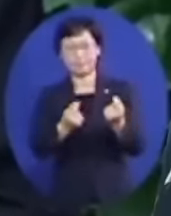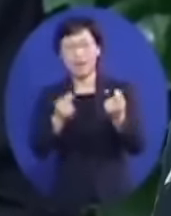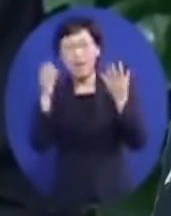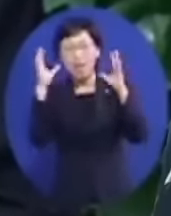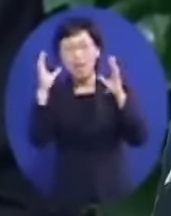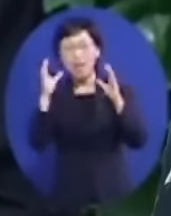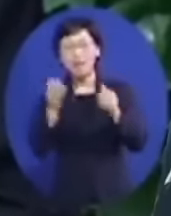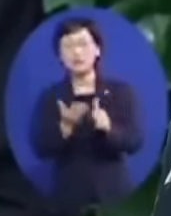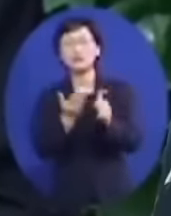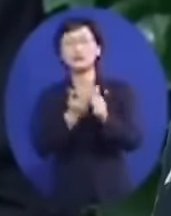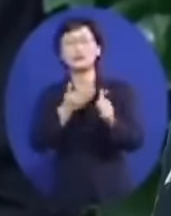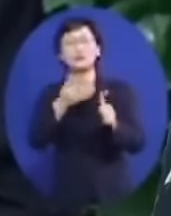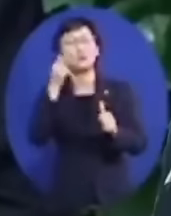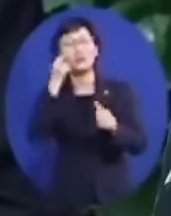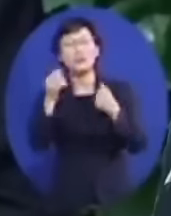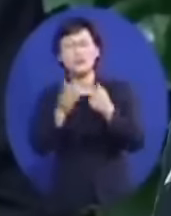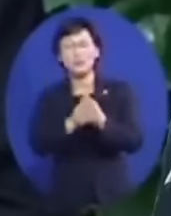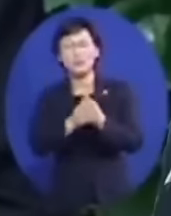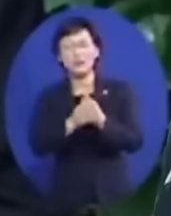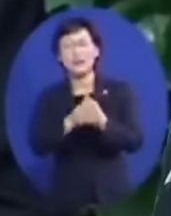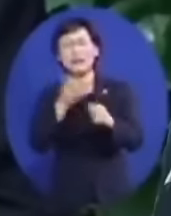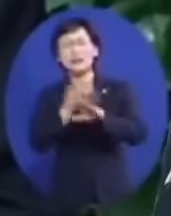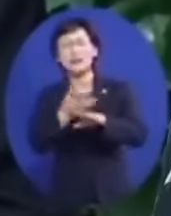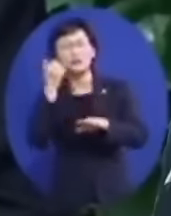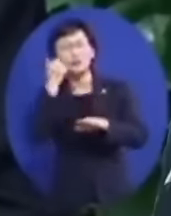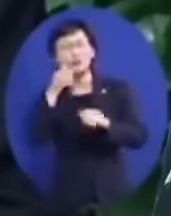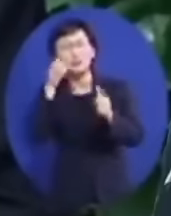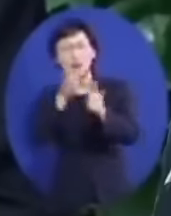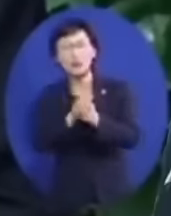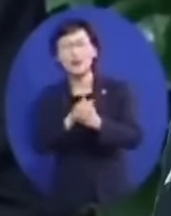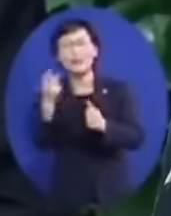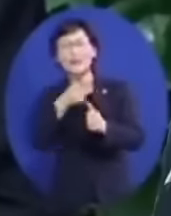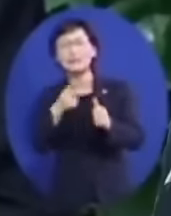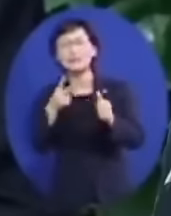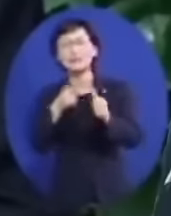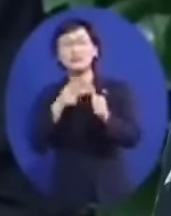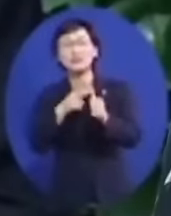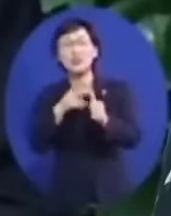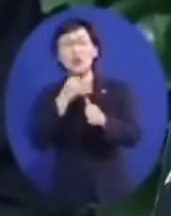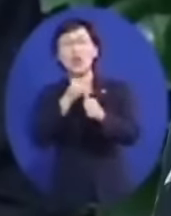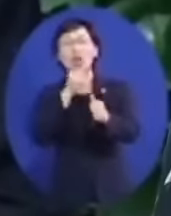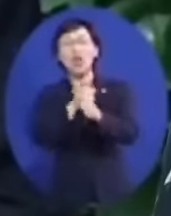어린아이를 키울 수가 없으니까 맡기고 재출발하라고 그렇게 하는데 애기의